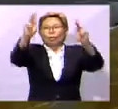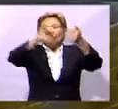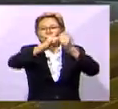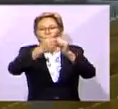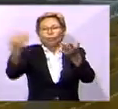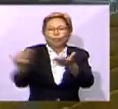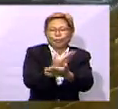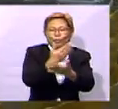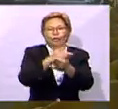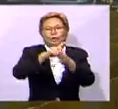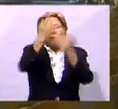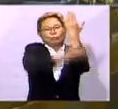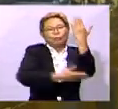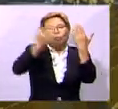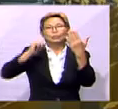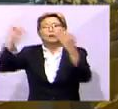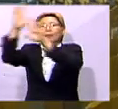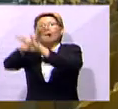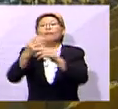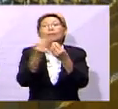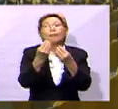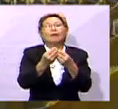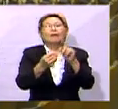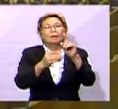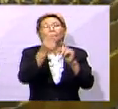baru di seluruh negara dengan kos